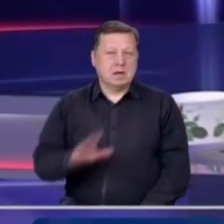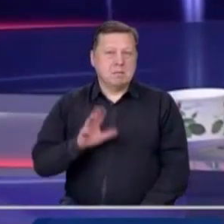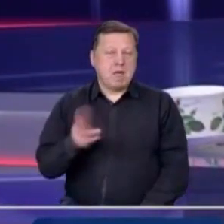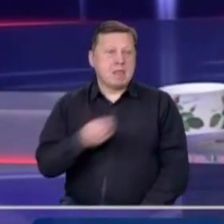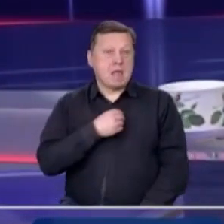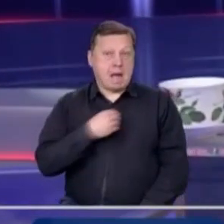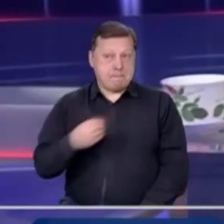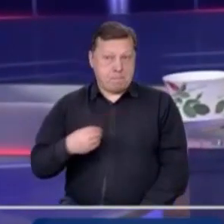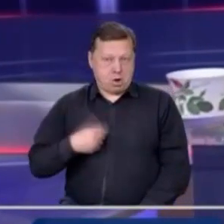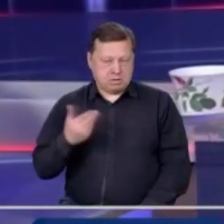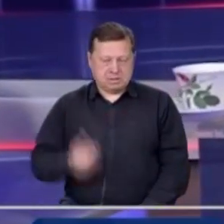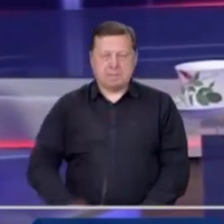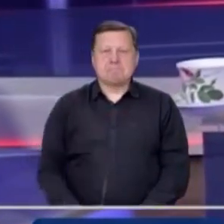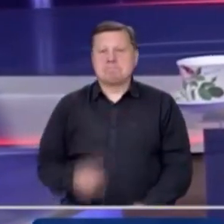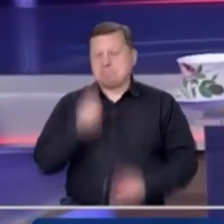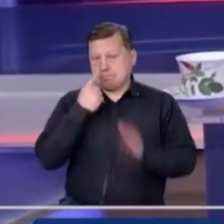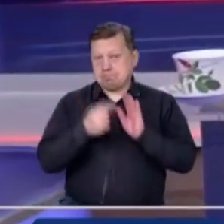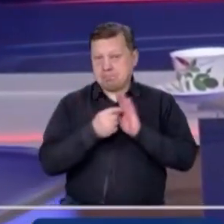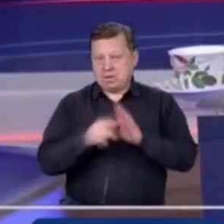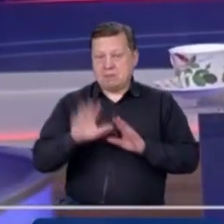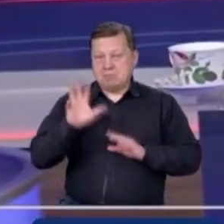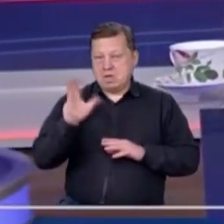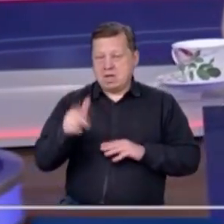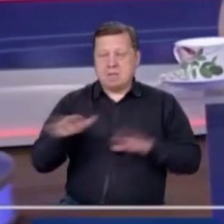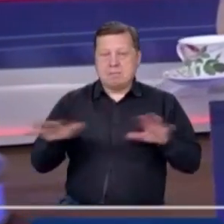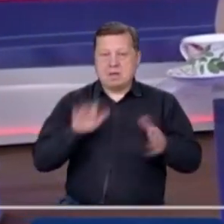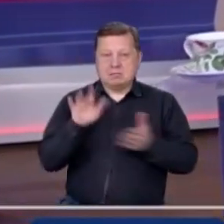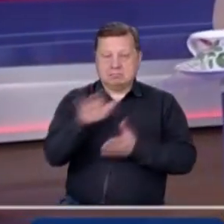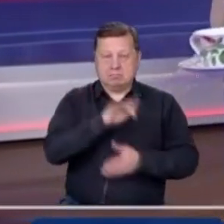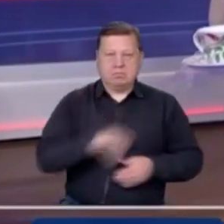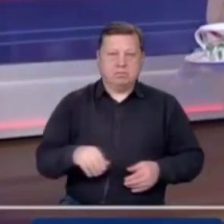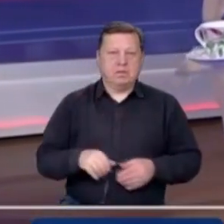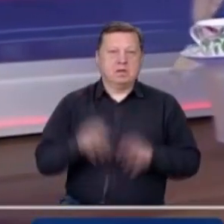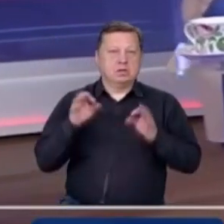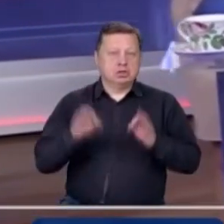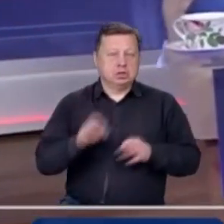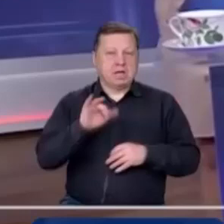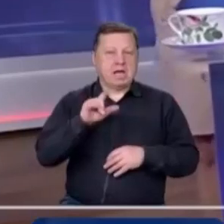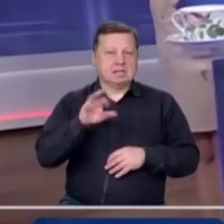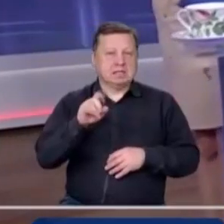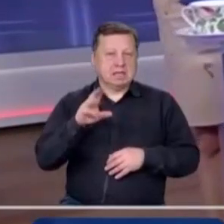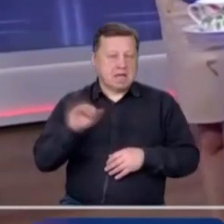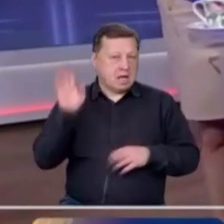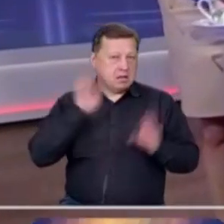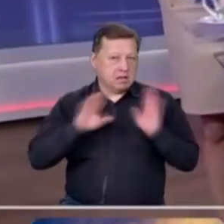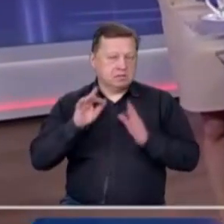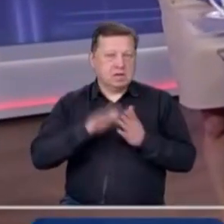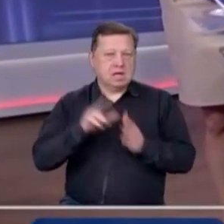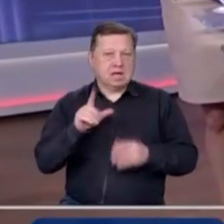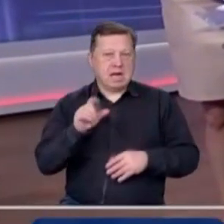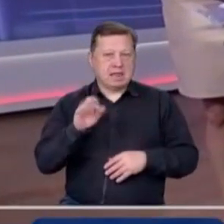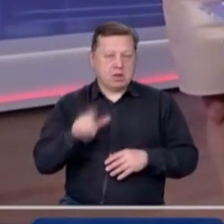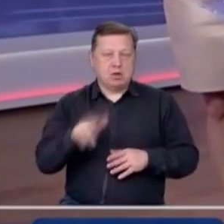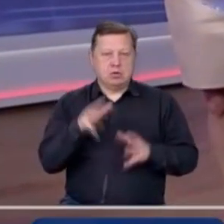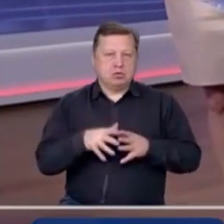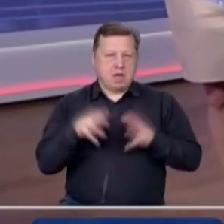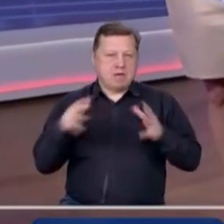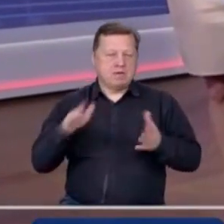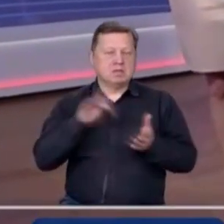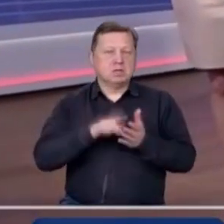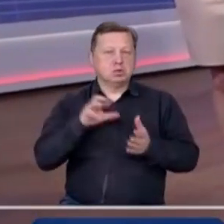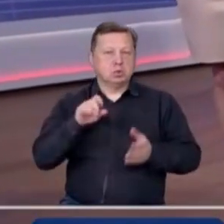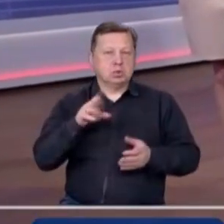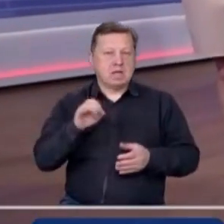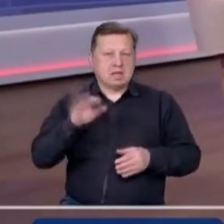Polska pokazujemy Państwu niezwykłe miejsca w kraju. Dziś wybieramy się do jaskini Niedźwiedziej w Kletnie. Jest to największa jaskinia Sudetów i